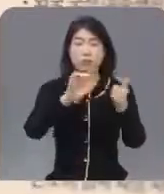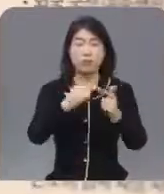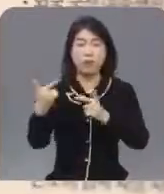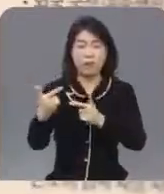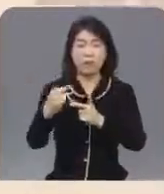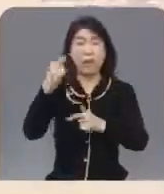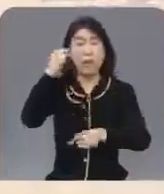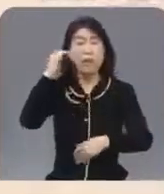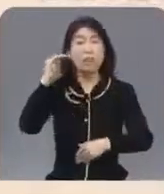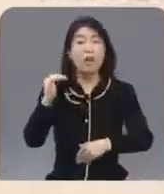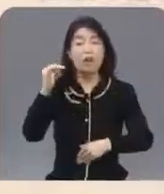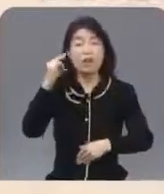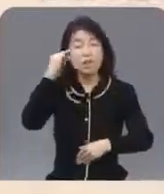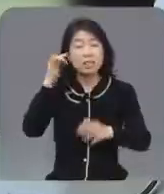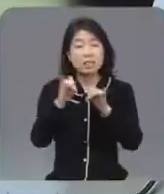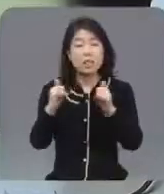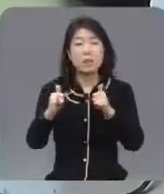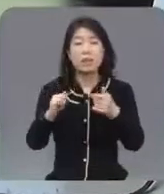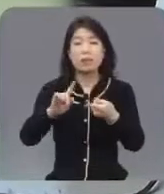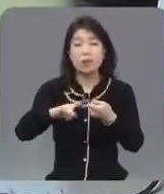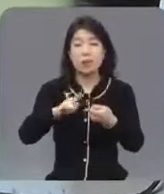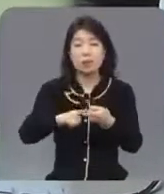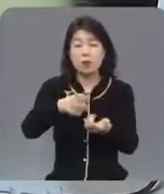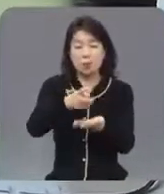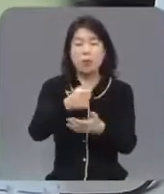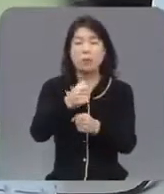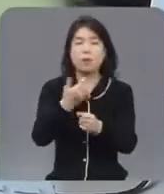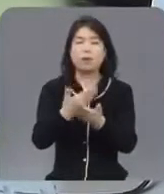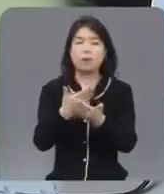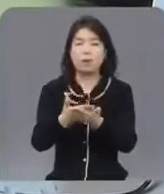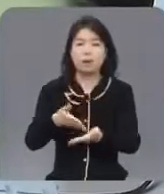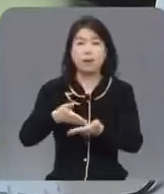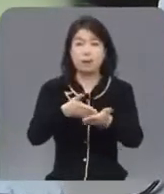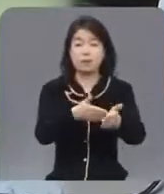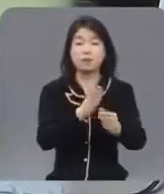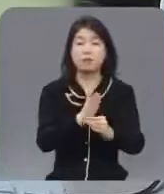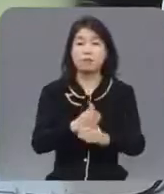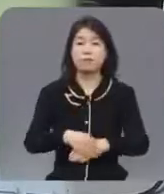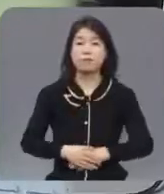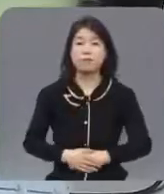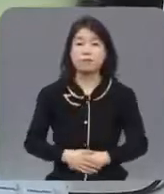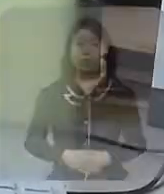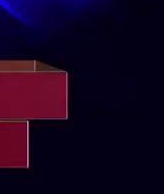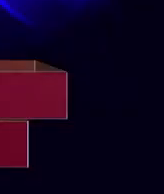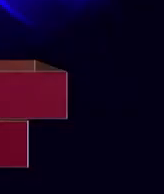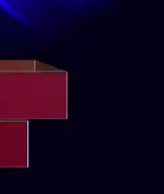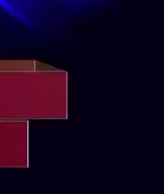제도화 해달라고 요구하고 있습니다 kbs 뉴스 김초롱 입니다